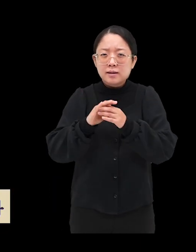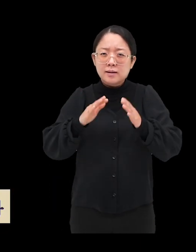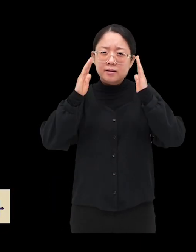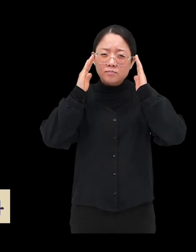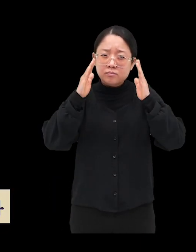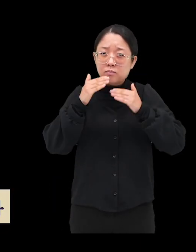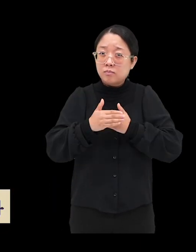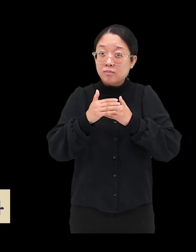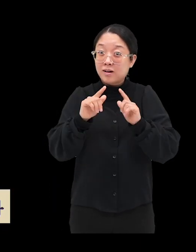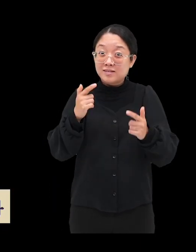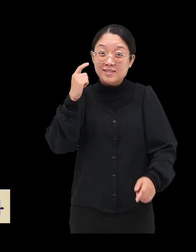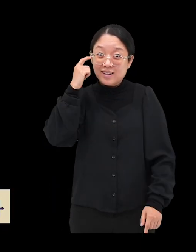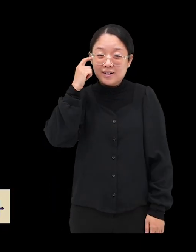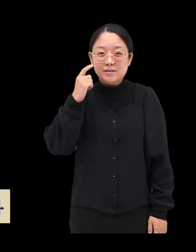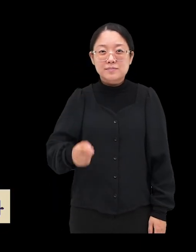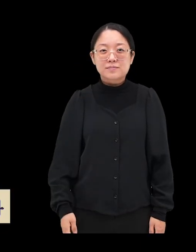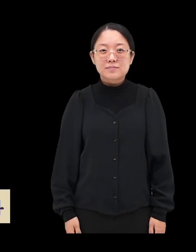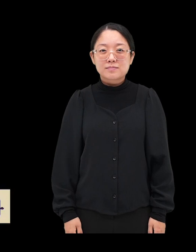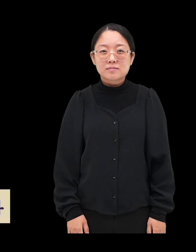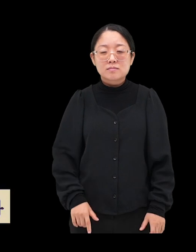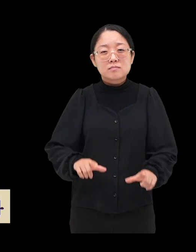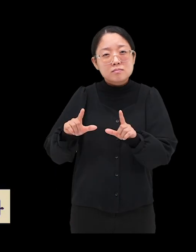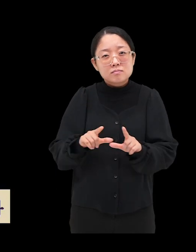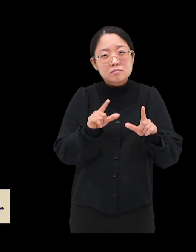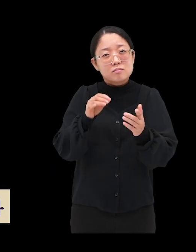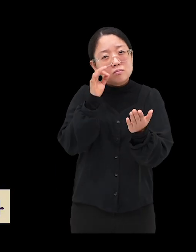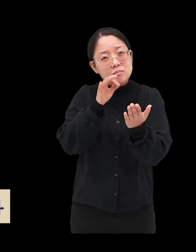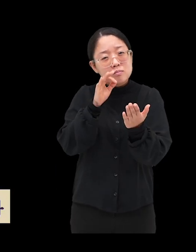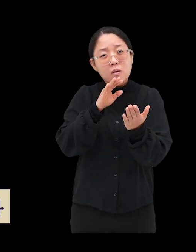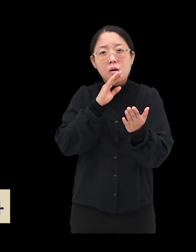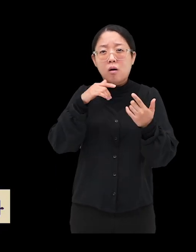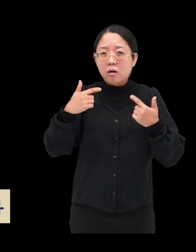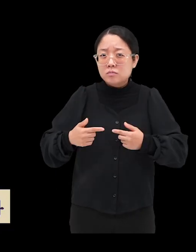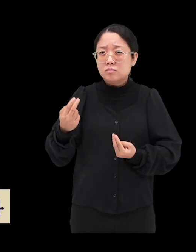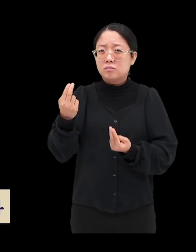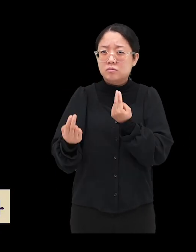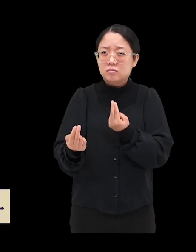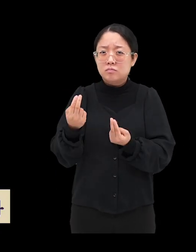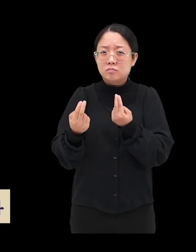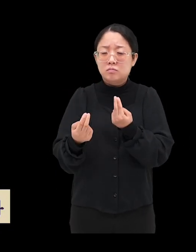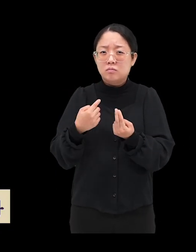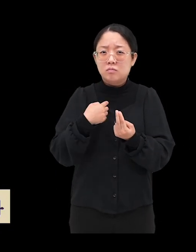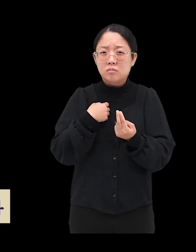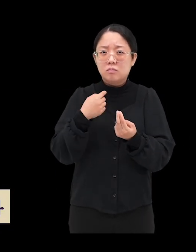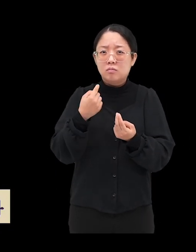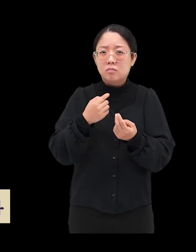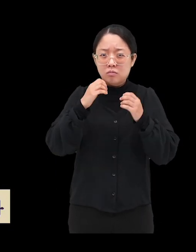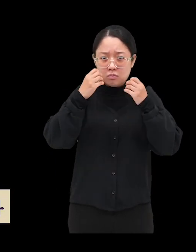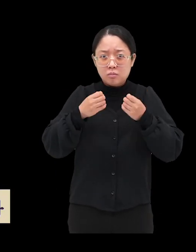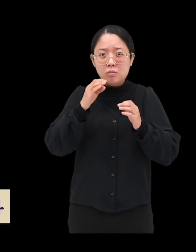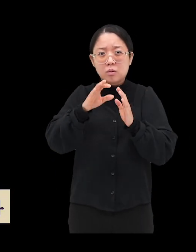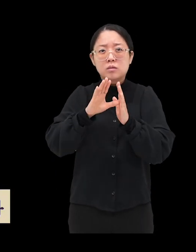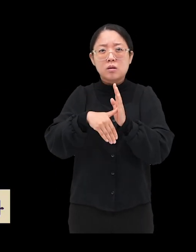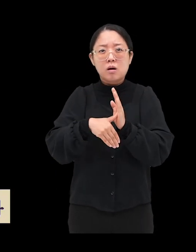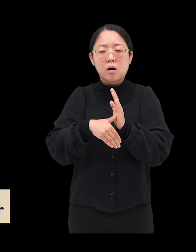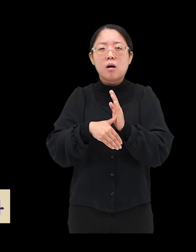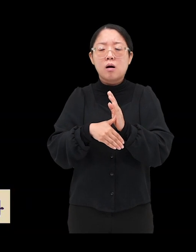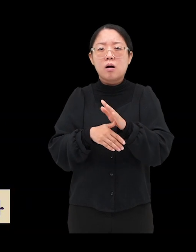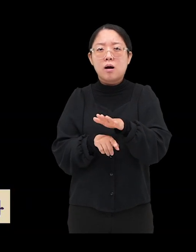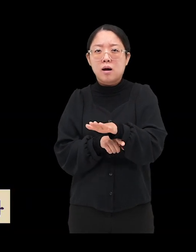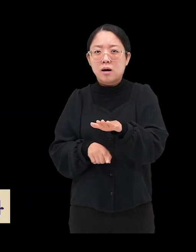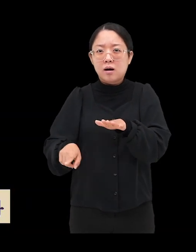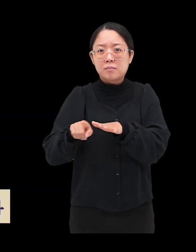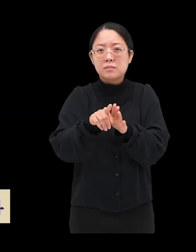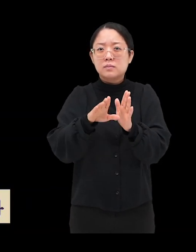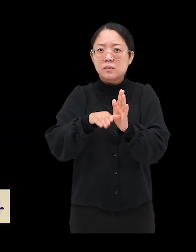싶습니다. 살다 보면 우리는 항상 이렇게 비교하기도 하고 좀 내가 뒤처졌을 때 그리고 또 앞섰을 때 여러 가지